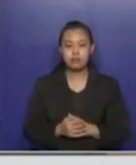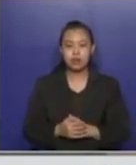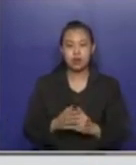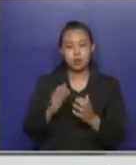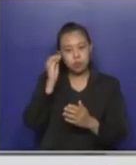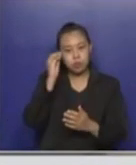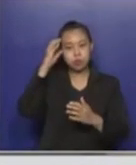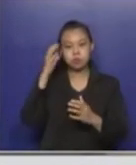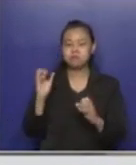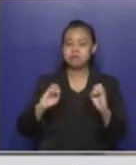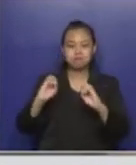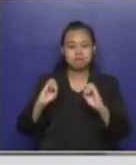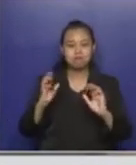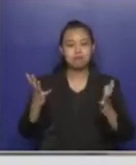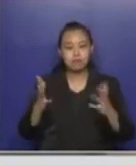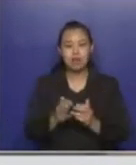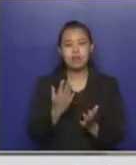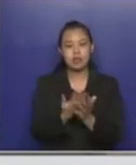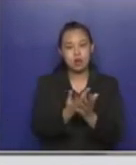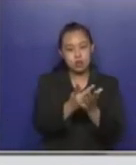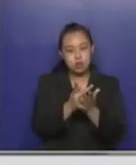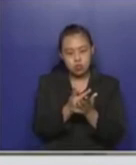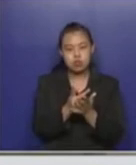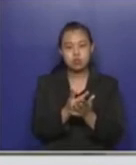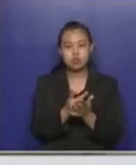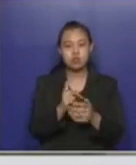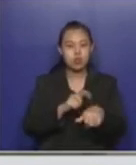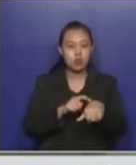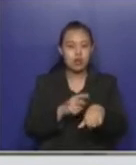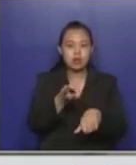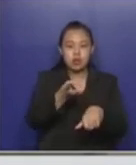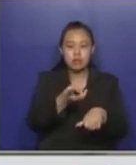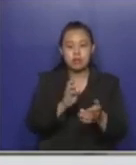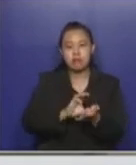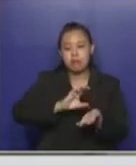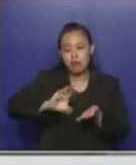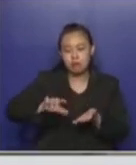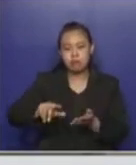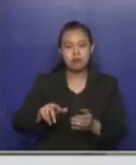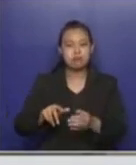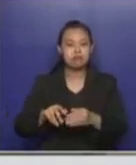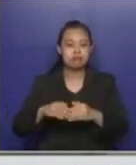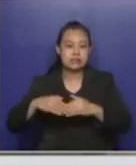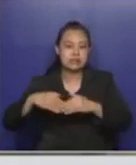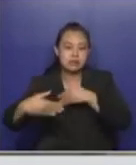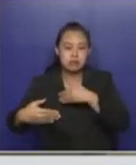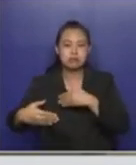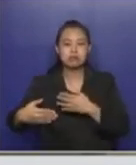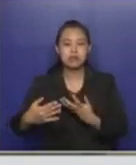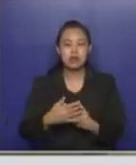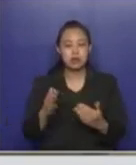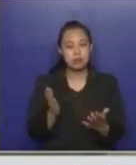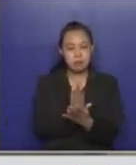ความรู้ด้านการเงินเช่นนำเงินกู้ระยะสั้นมาลงทุนระยะยาวโดยไม่แล้วก็บางรายก็ไม่แย